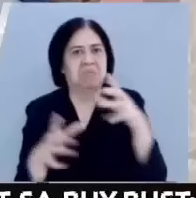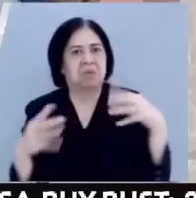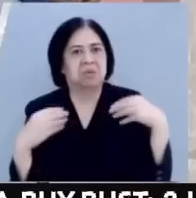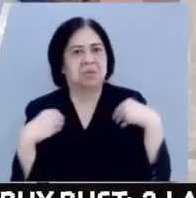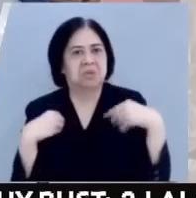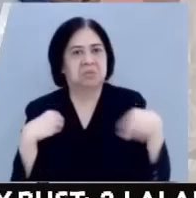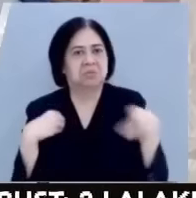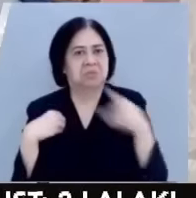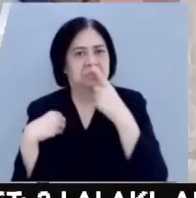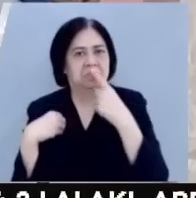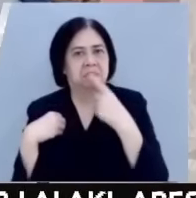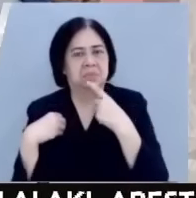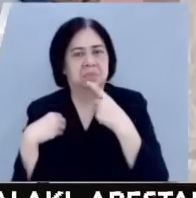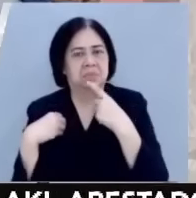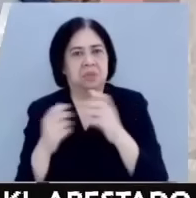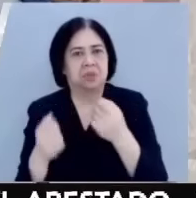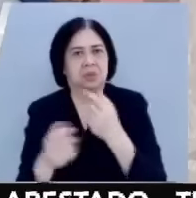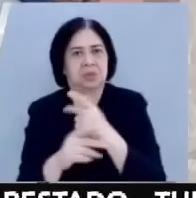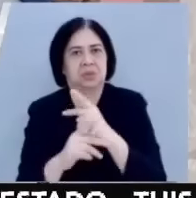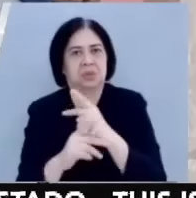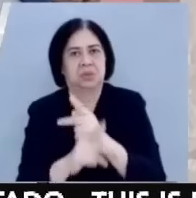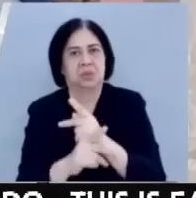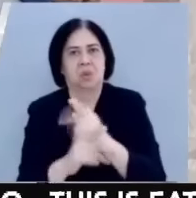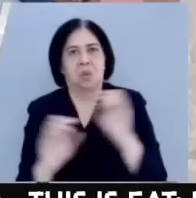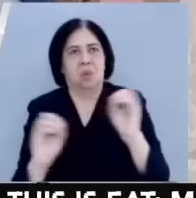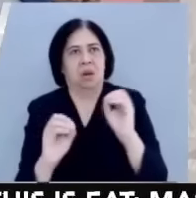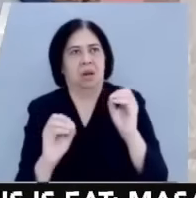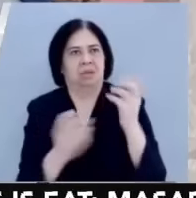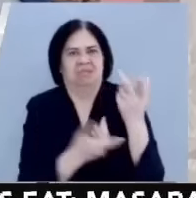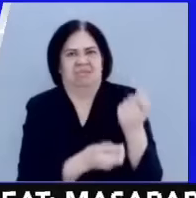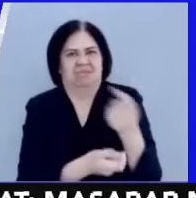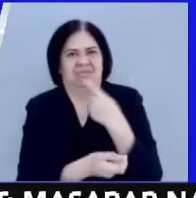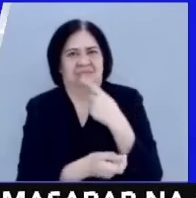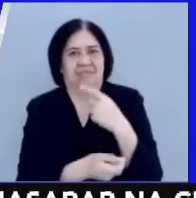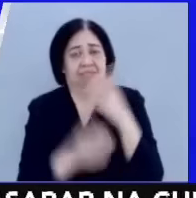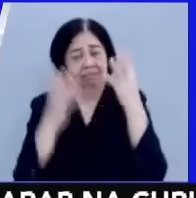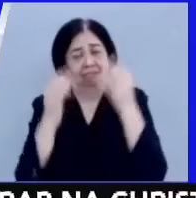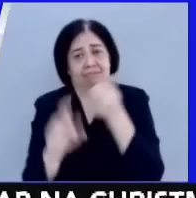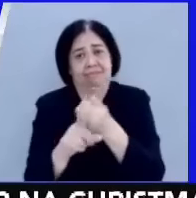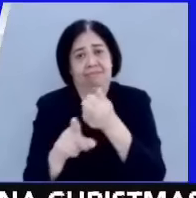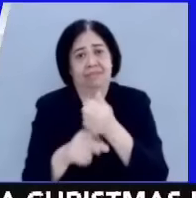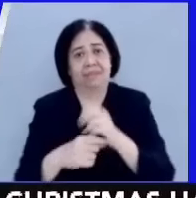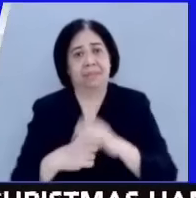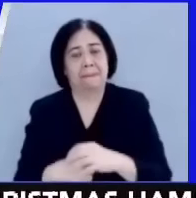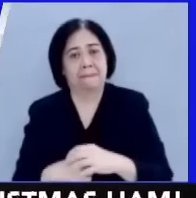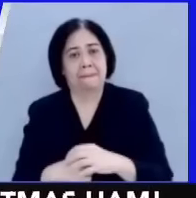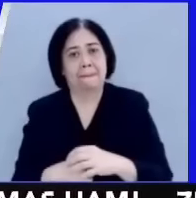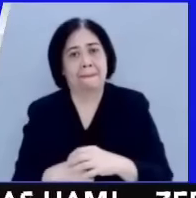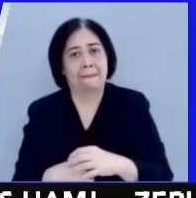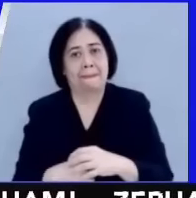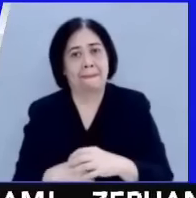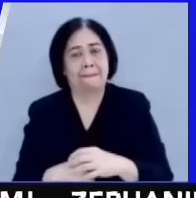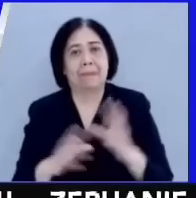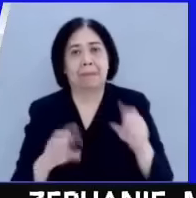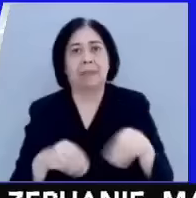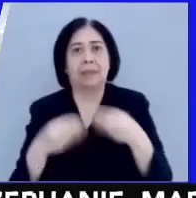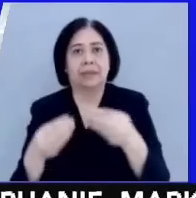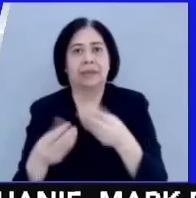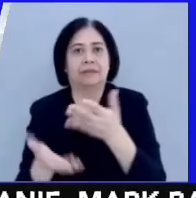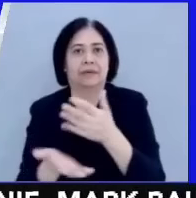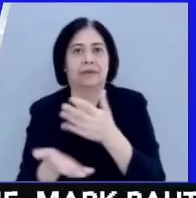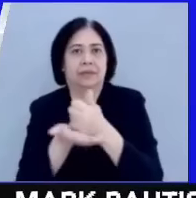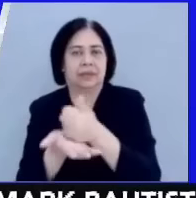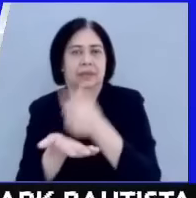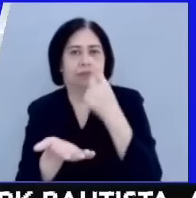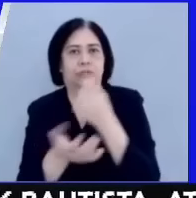well pera Wala siyang tiwala sa lahat na raw prerogative niya yan but it's it's They were put there for her para sa kanya naman talaga yan trabaho